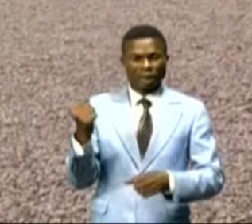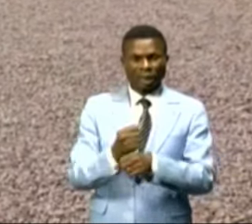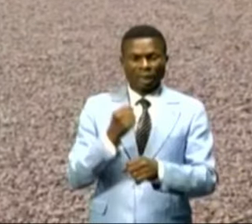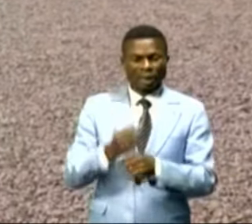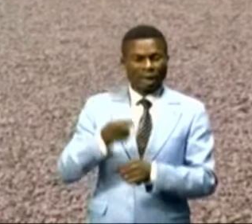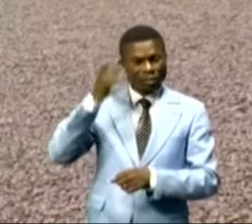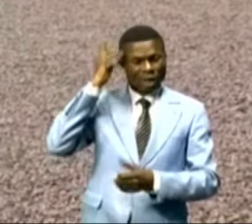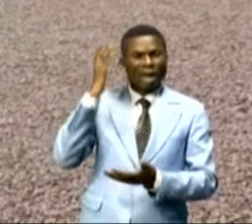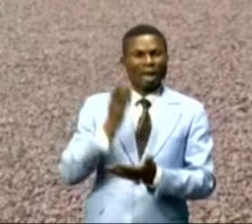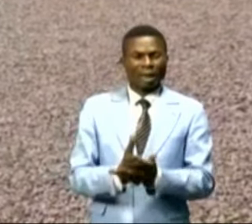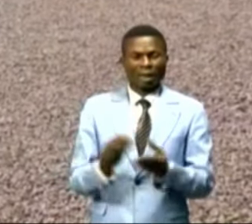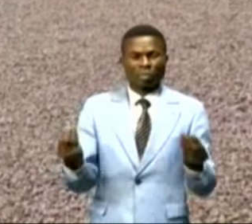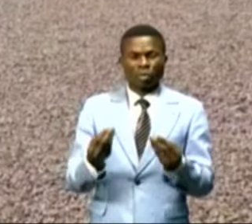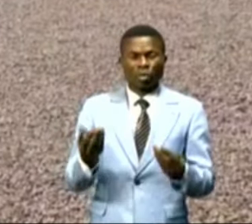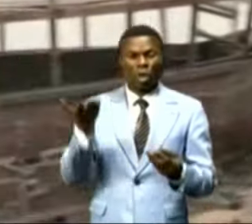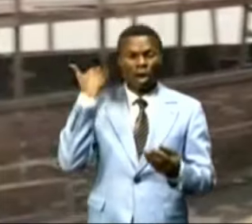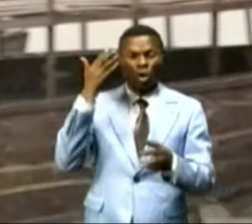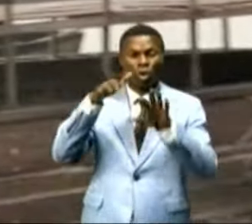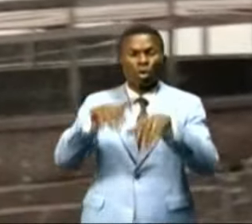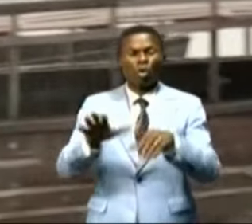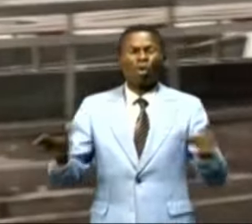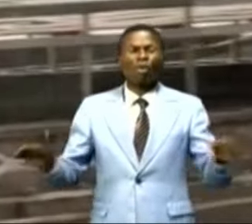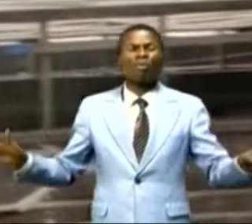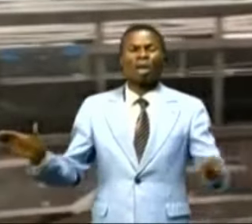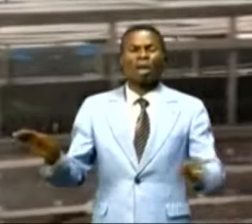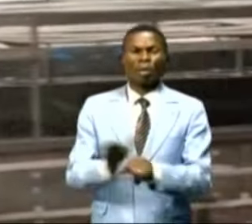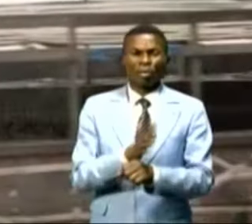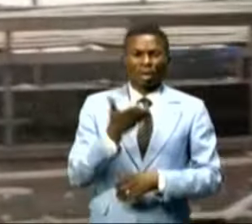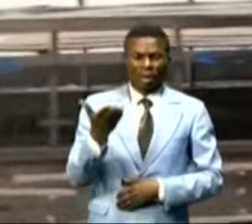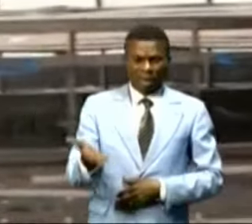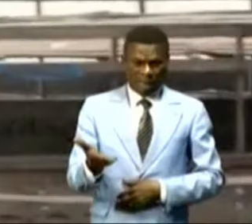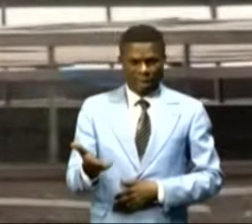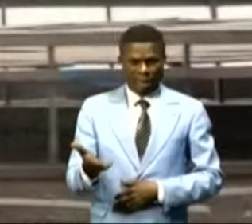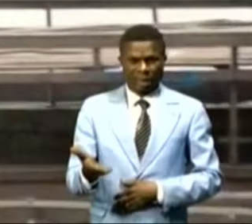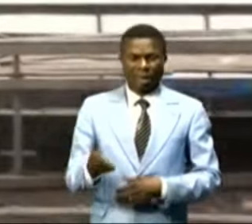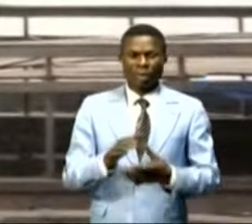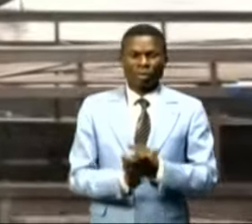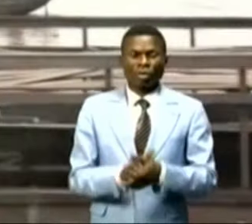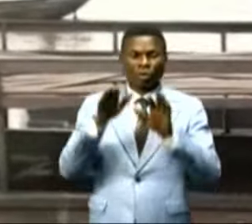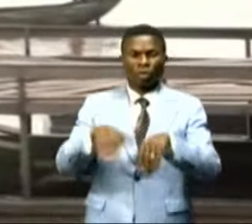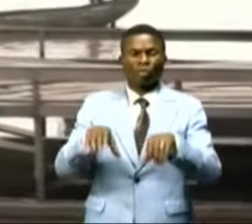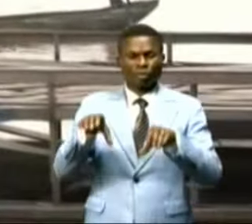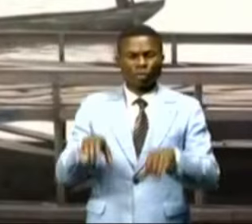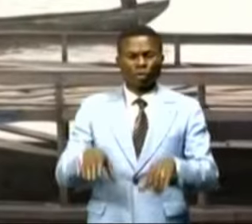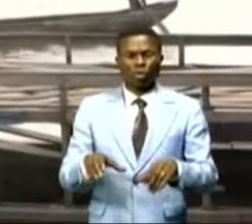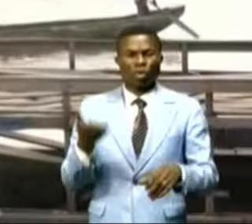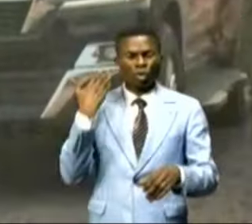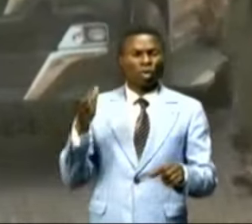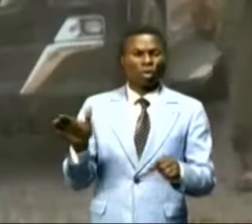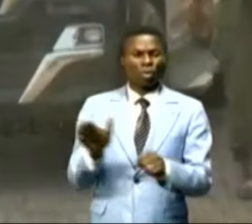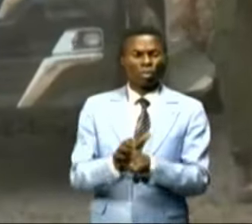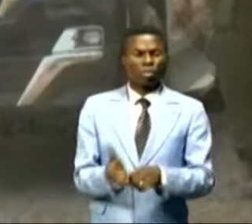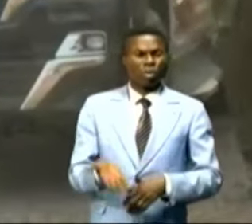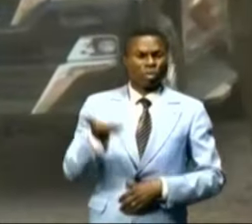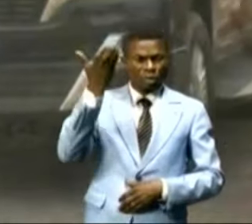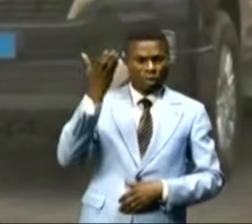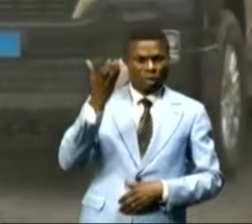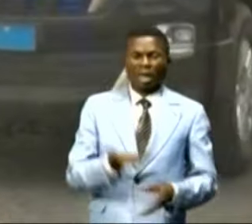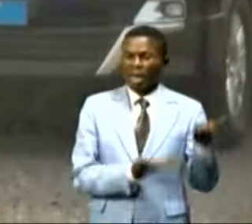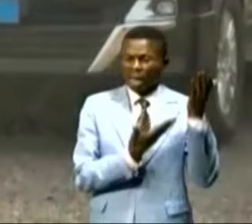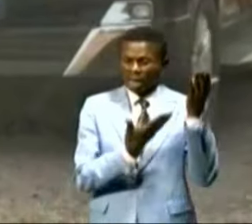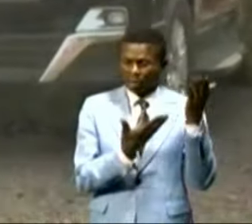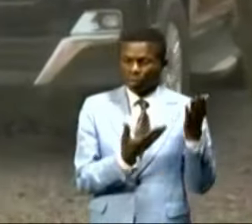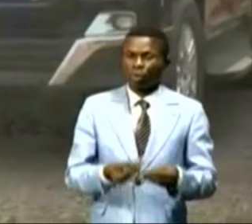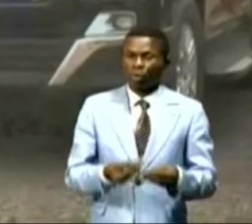connu un arrêt suite aux inondations causées dernièrement par la montée des eaux du fleuve Congo. Au regard de l'importance qu'il accorde au secteur